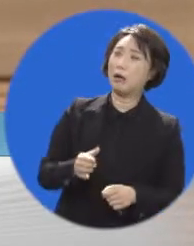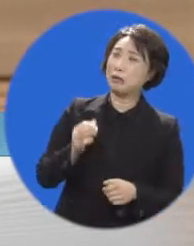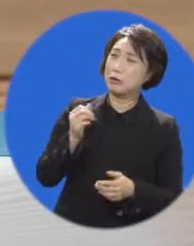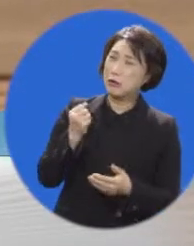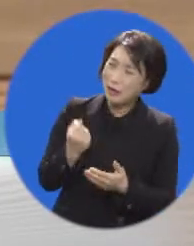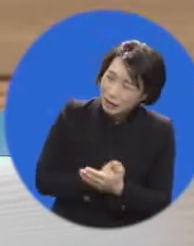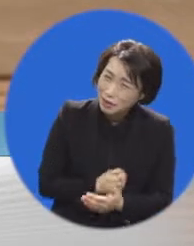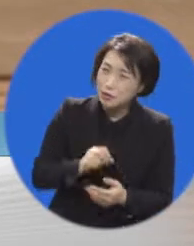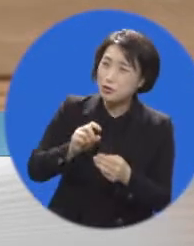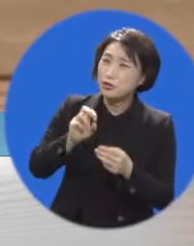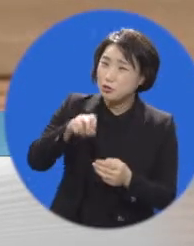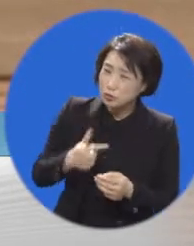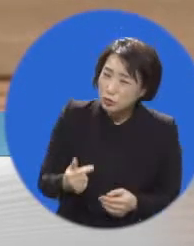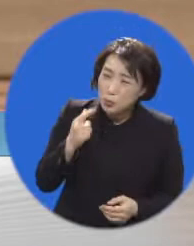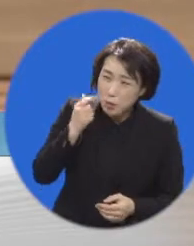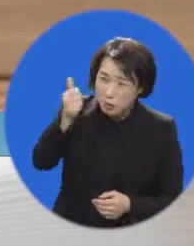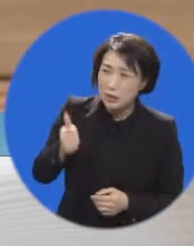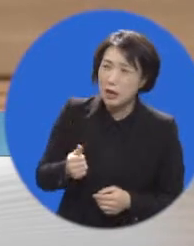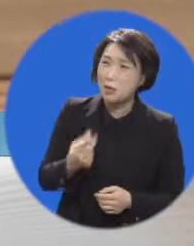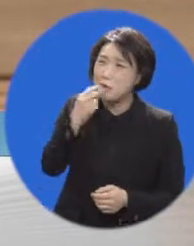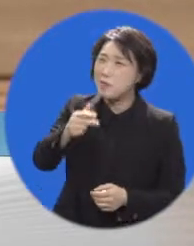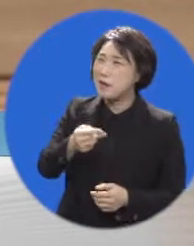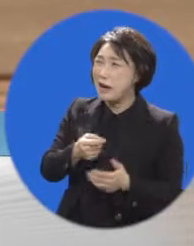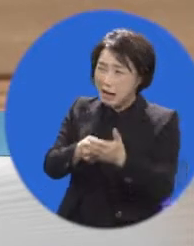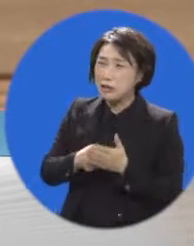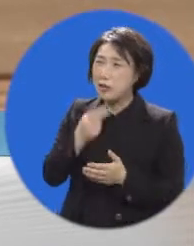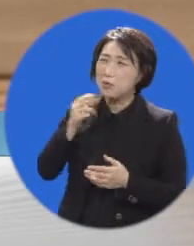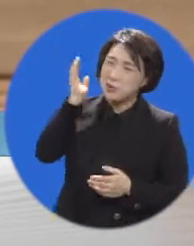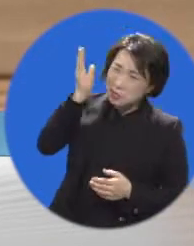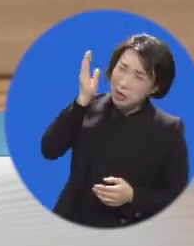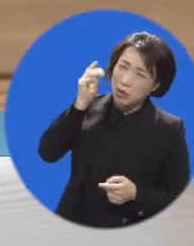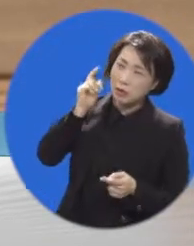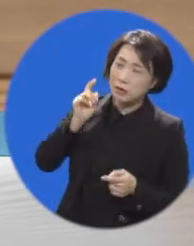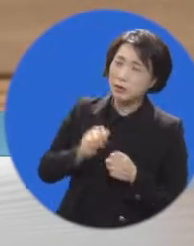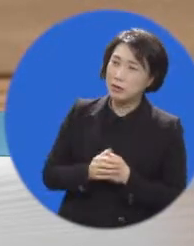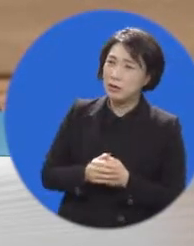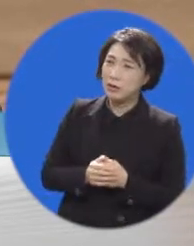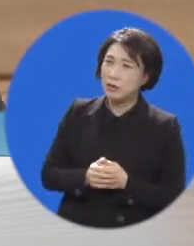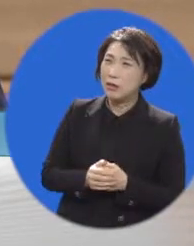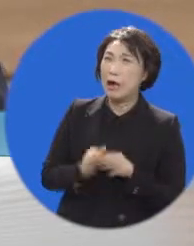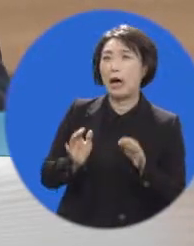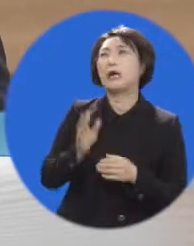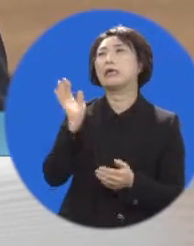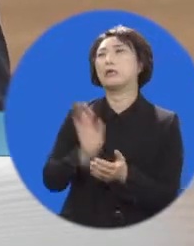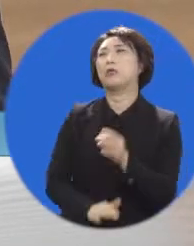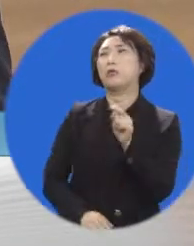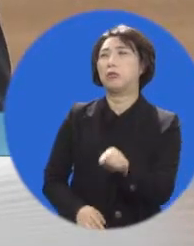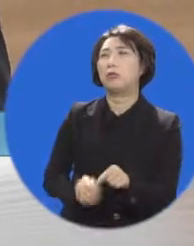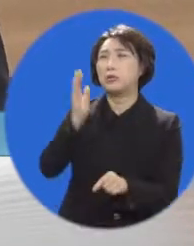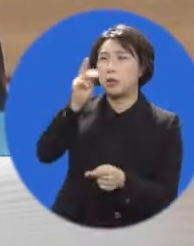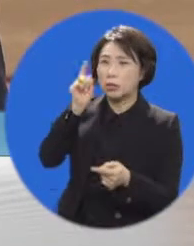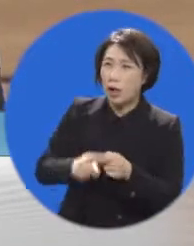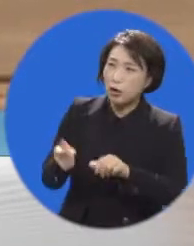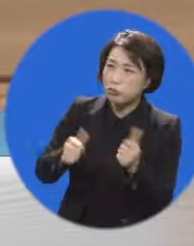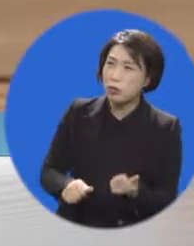목사 저렇게 목숨 안 해키고 설교하더니 설교하다 죽었다면서 이 소리 좀 들었으면